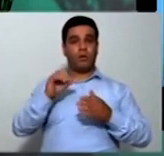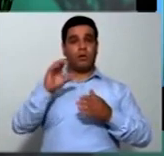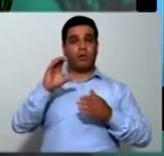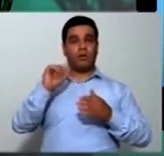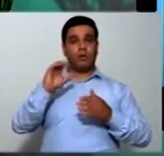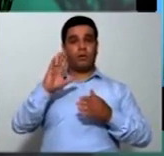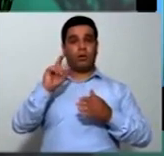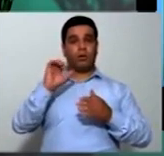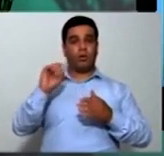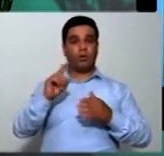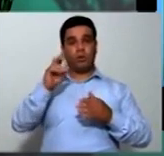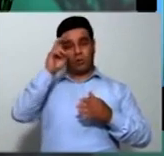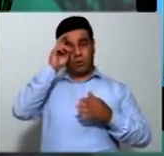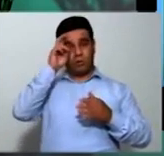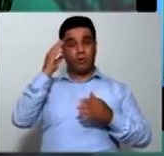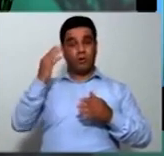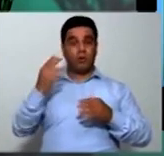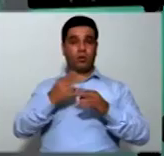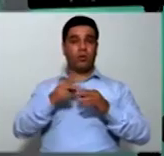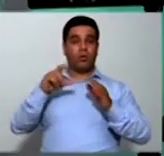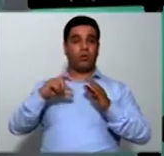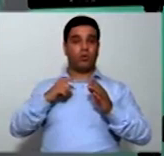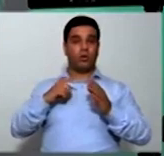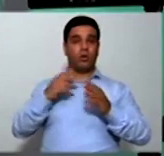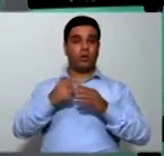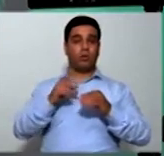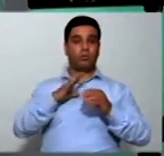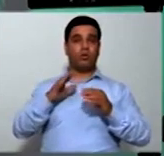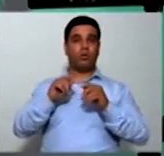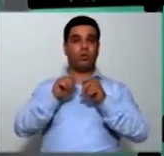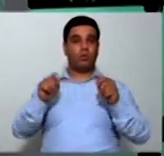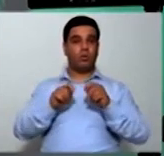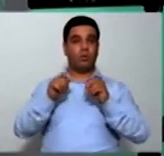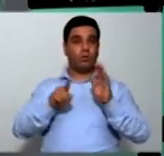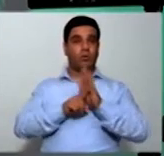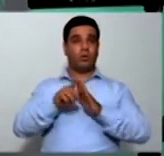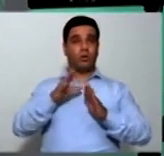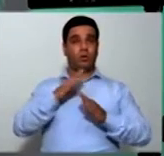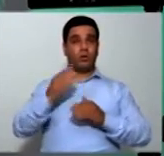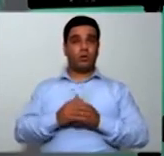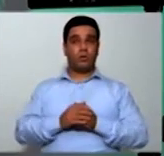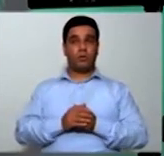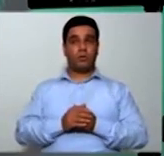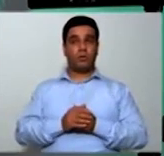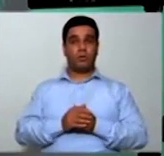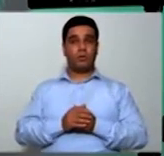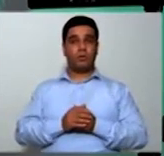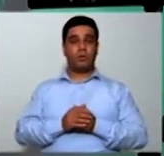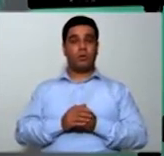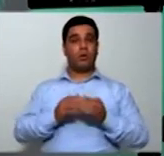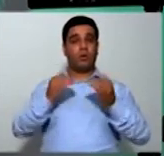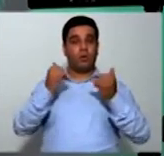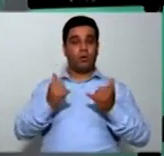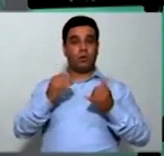savxozlar, davlat xo'jaliklari tashkil qilina boshlandi.